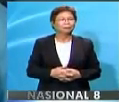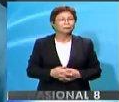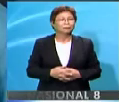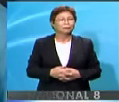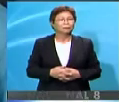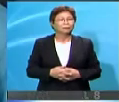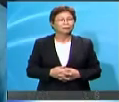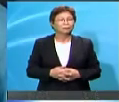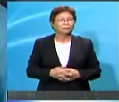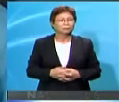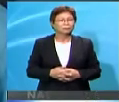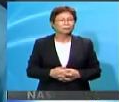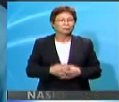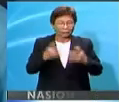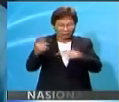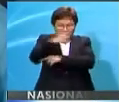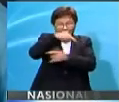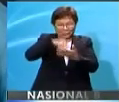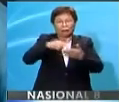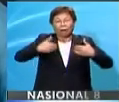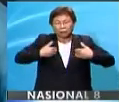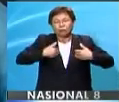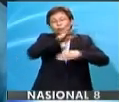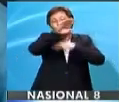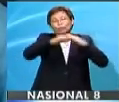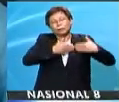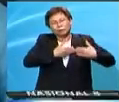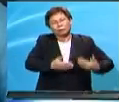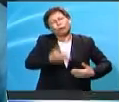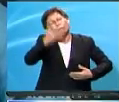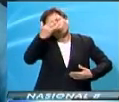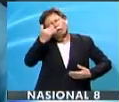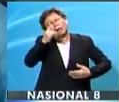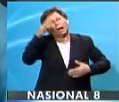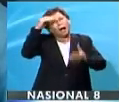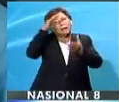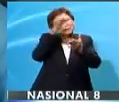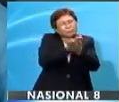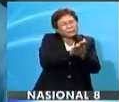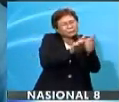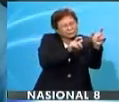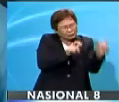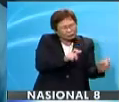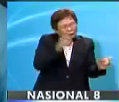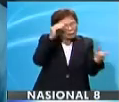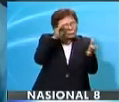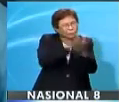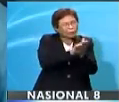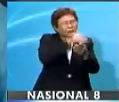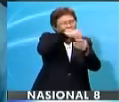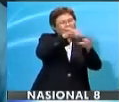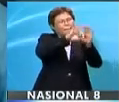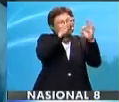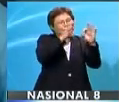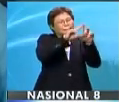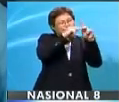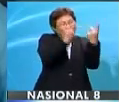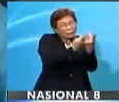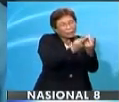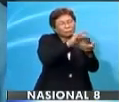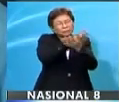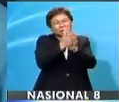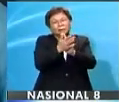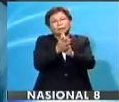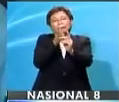Hari ini ada, semua mengaku. Bagaimana seorang suami yang deal dengan sebuah parti yang menjadi mangsanya